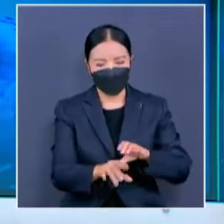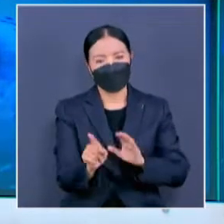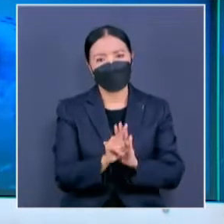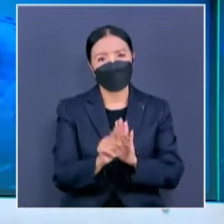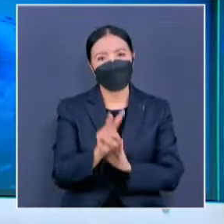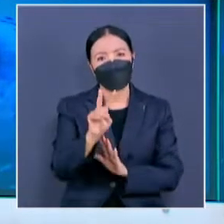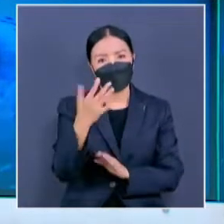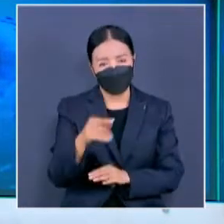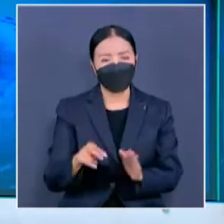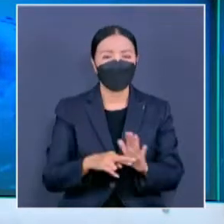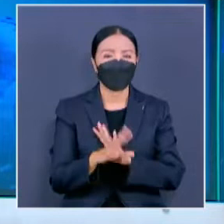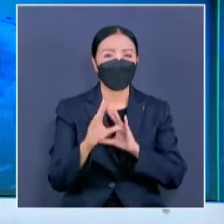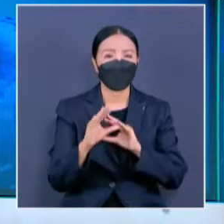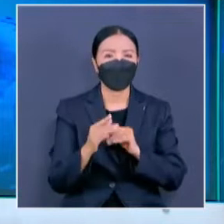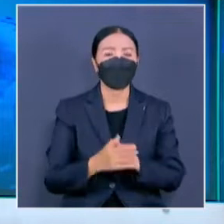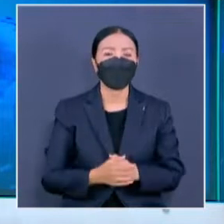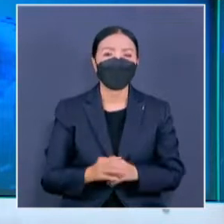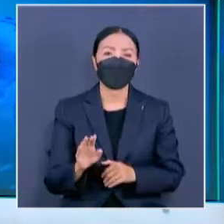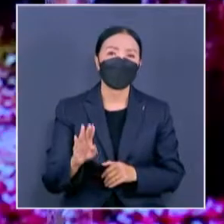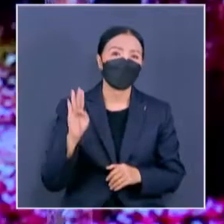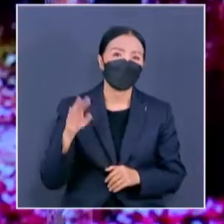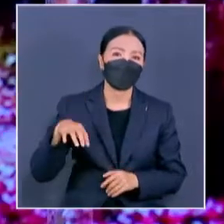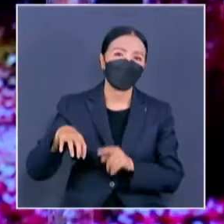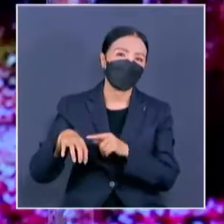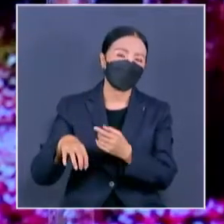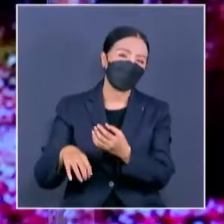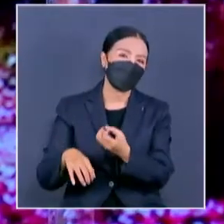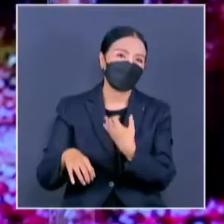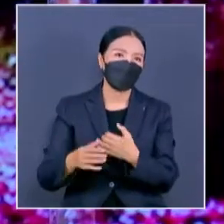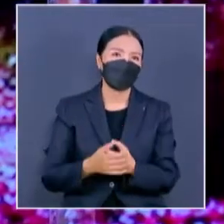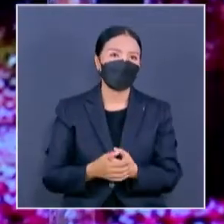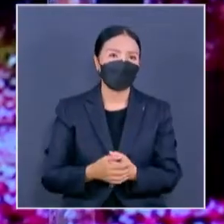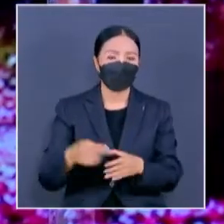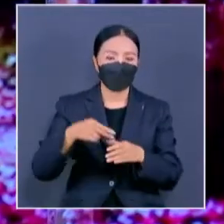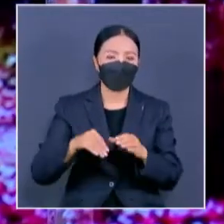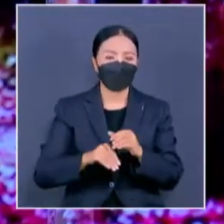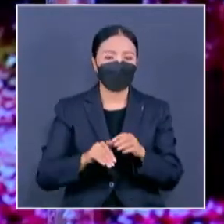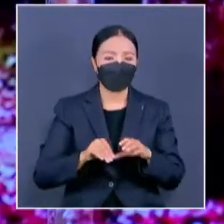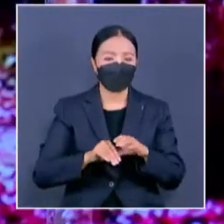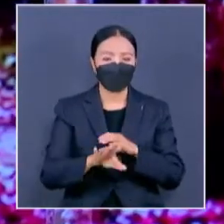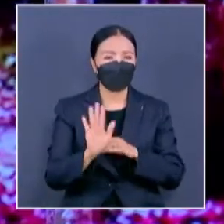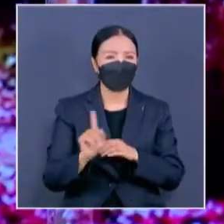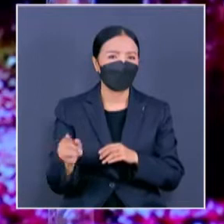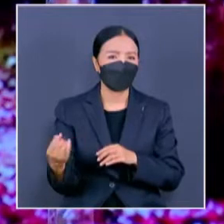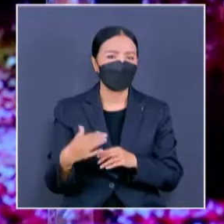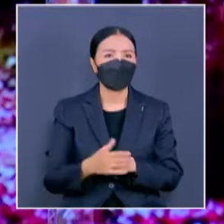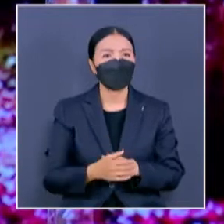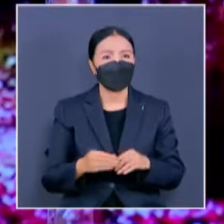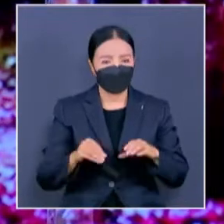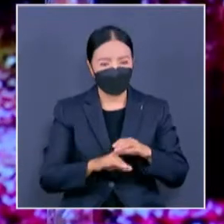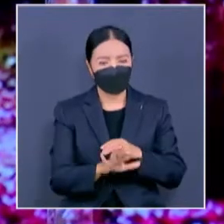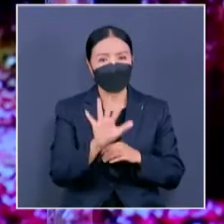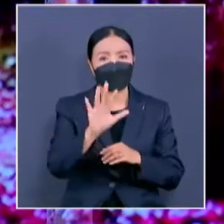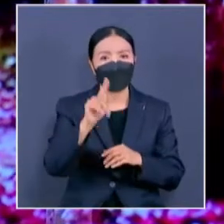ที่มาบตาพุทธประยองนะครับแต่ว่าทางบริษัทต้นเหตุเนี่ยก็บอกว่านี่ไม่ใช่เหตุการณ์น้ำมันรั่วครับและเป็นที่เล็ดลอดออกมาเนี่ยประมาณสัก